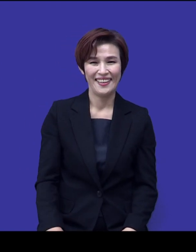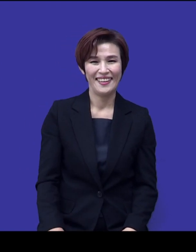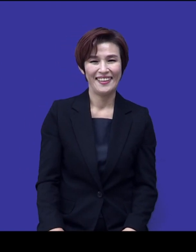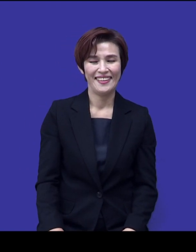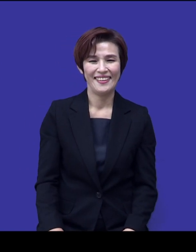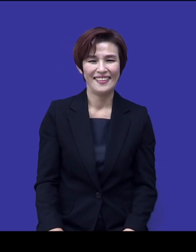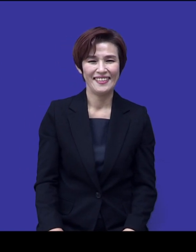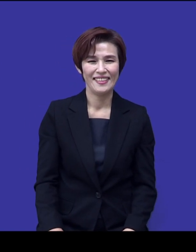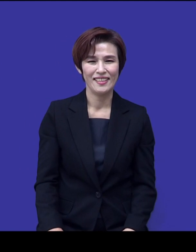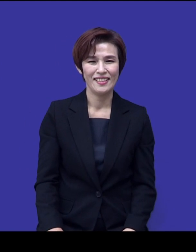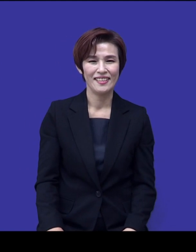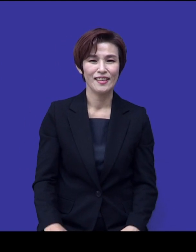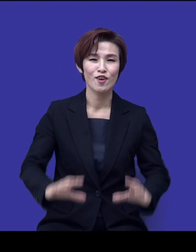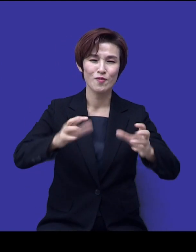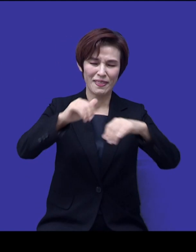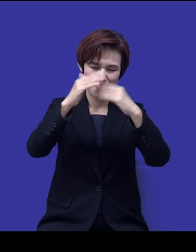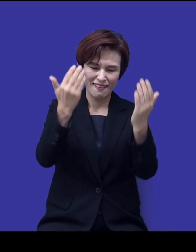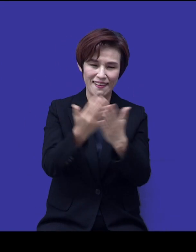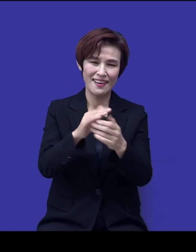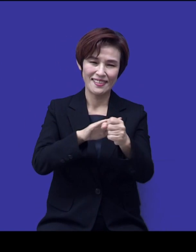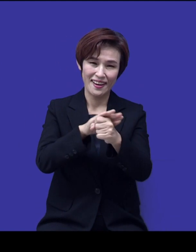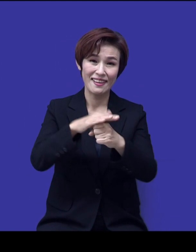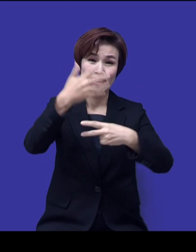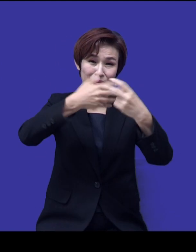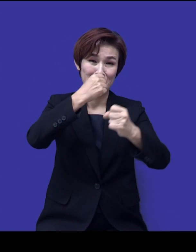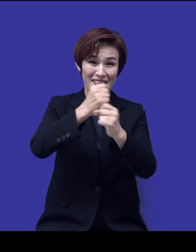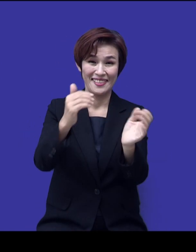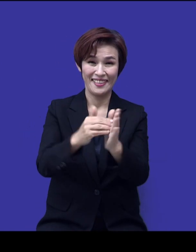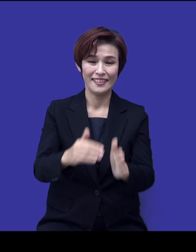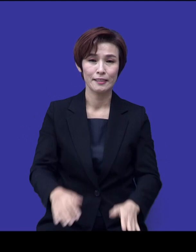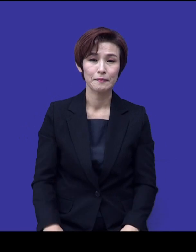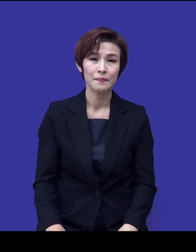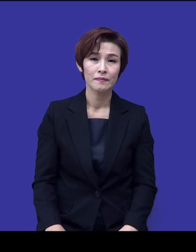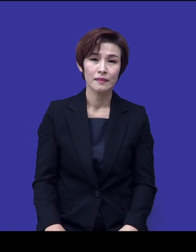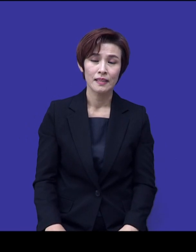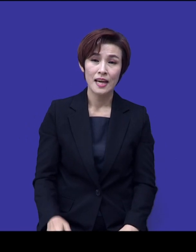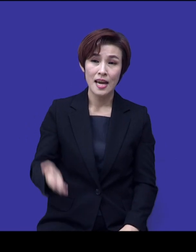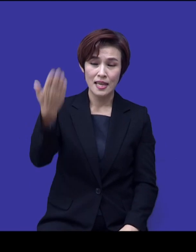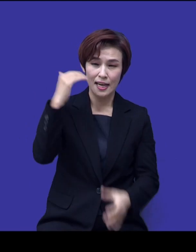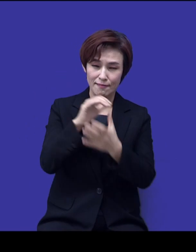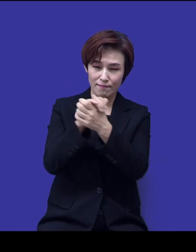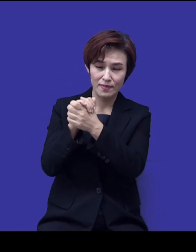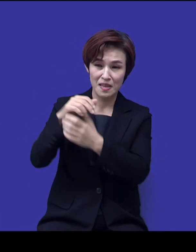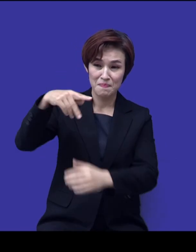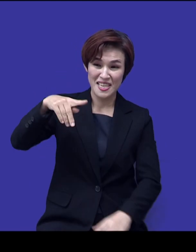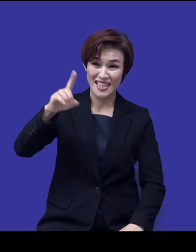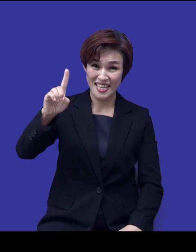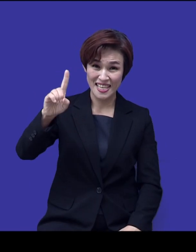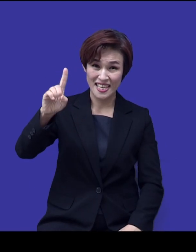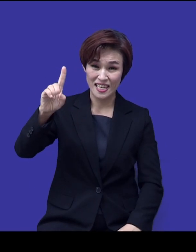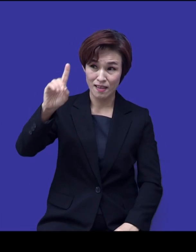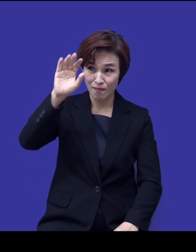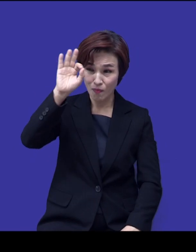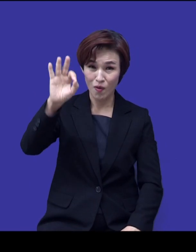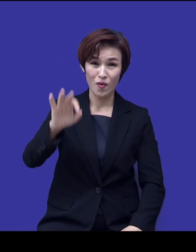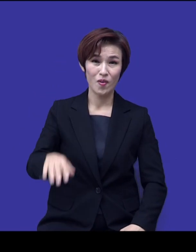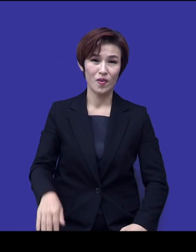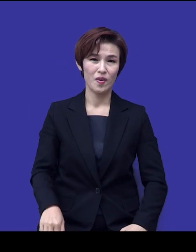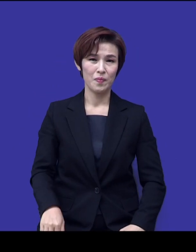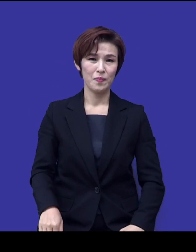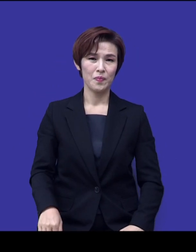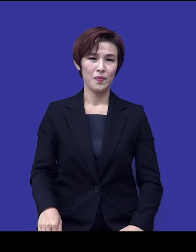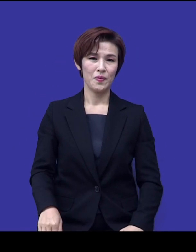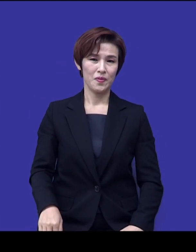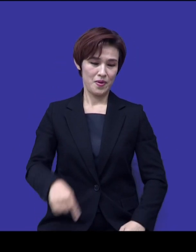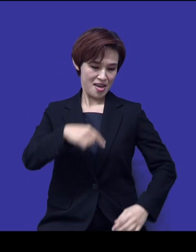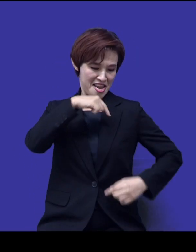국민이 사랑하는 네. 드라마가 탄생을 했던 거예요. 사실 저도 예전에 친했던 PD들 보면 늘 편집실 다니면서 여기 그 의사